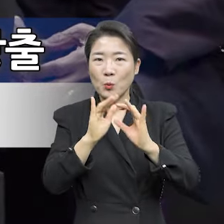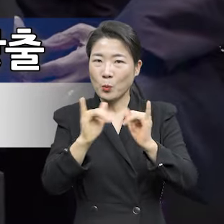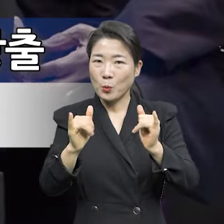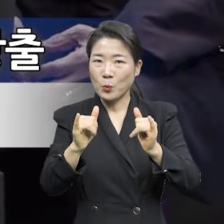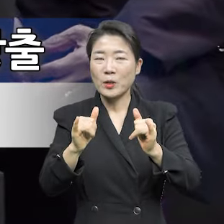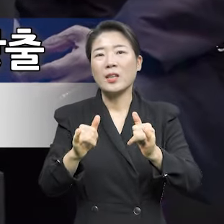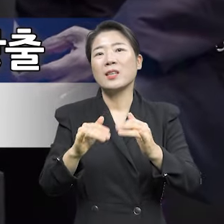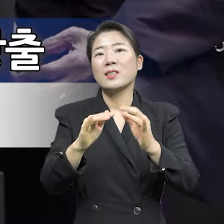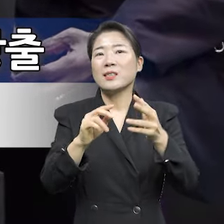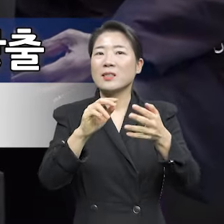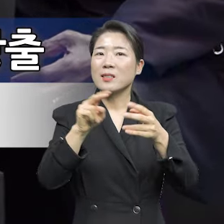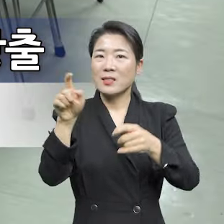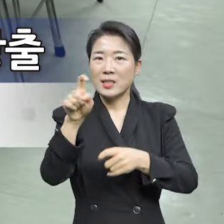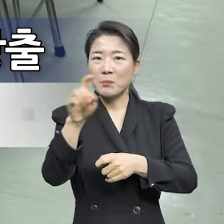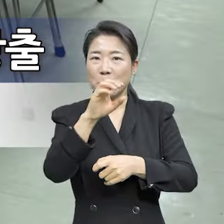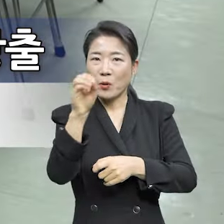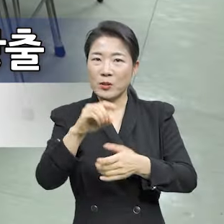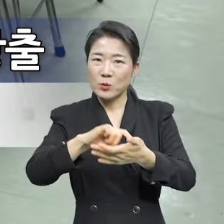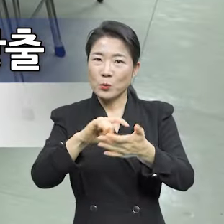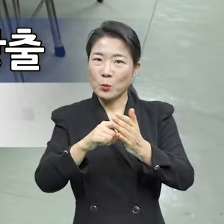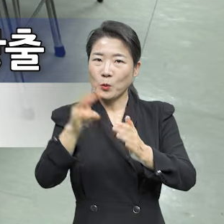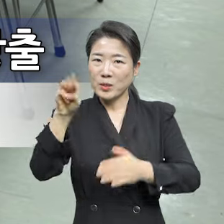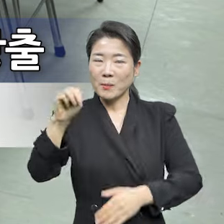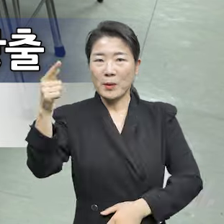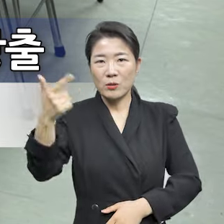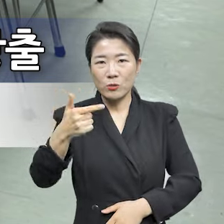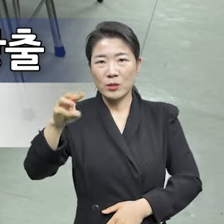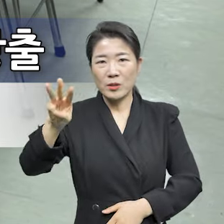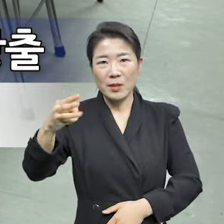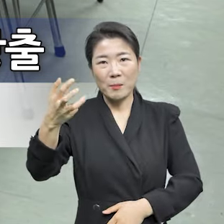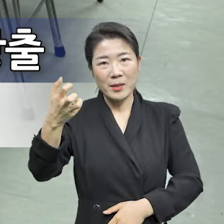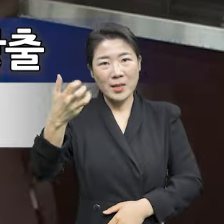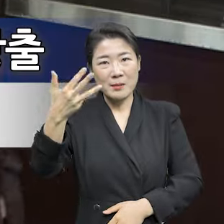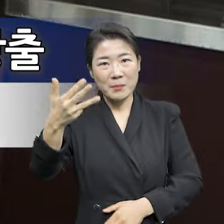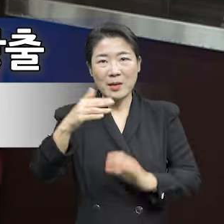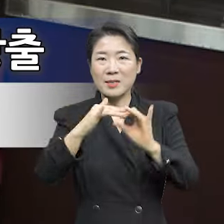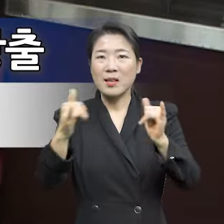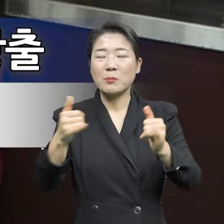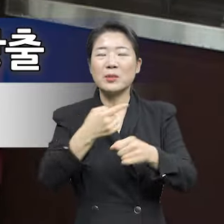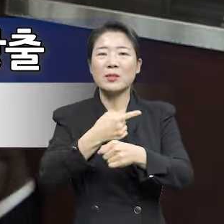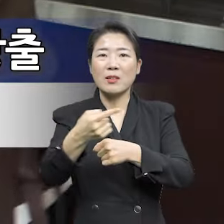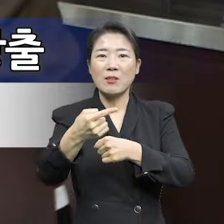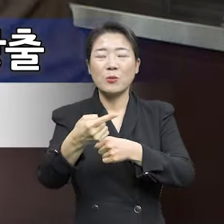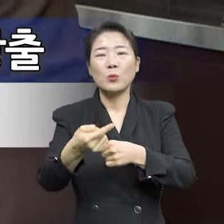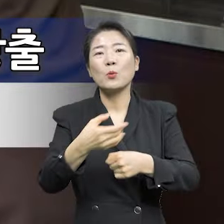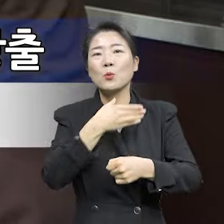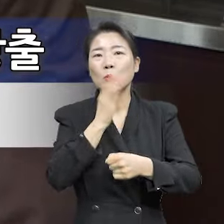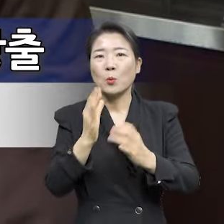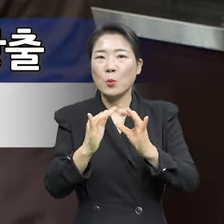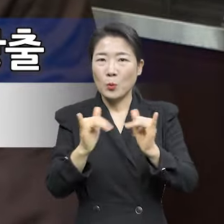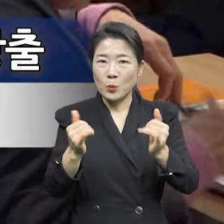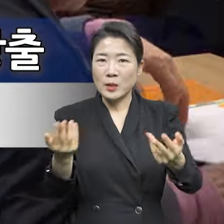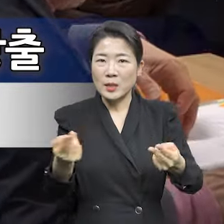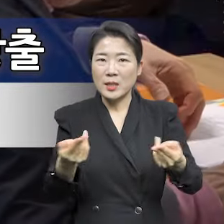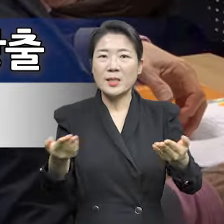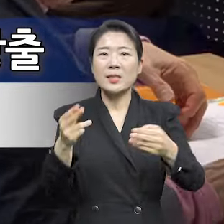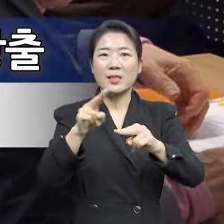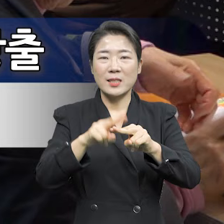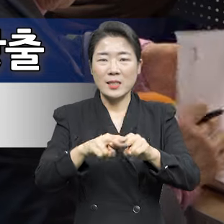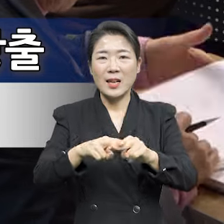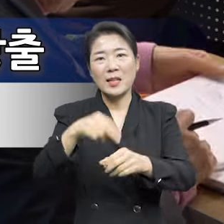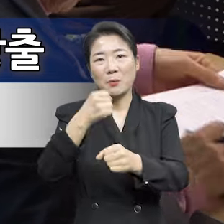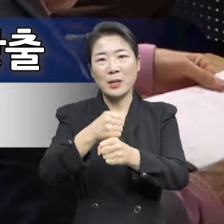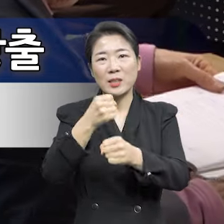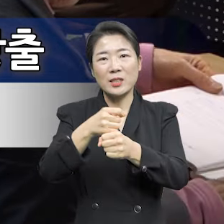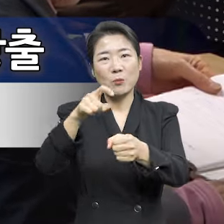수준인 3만 6,348명을 내년도 노인 일자리 창출 성과 지표로 삼았습니다.